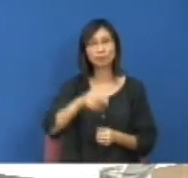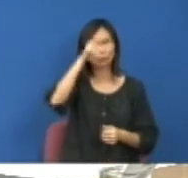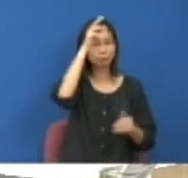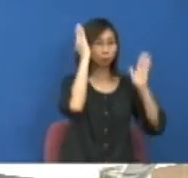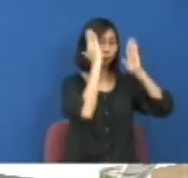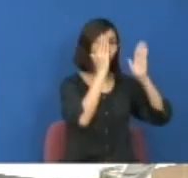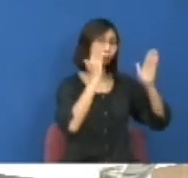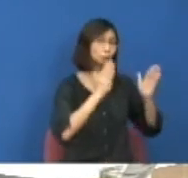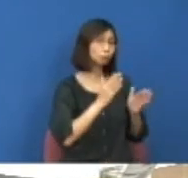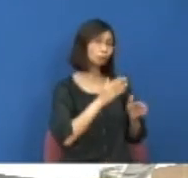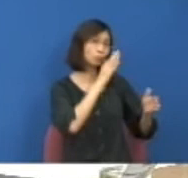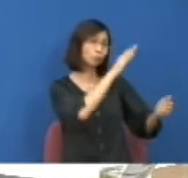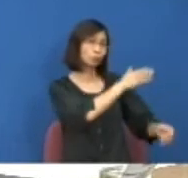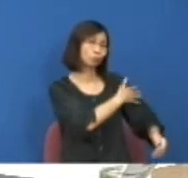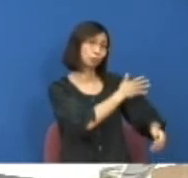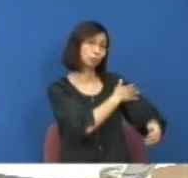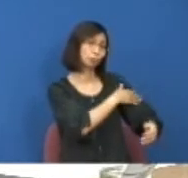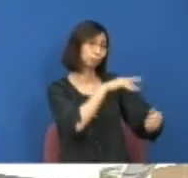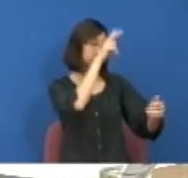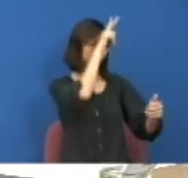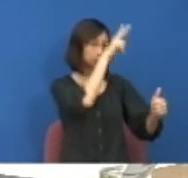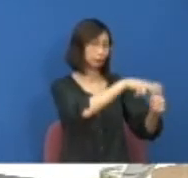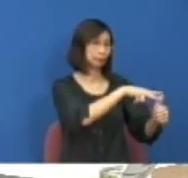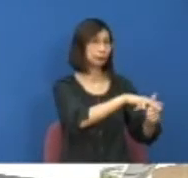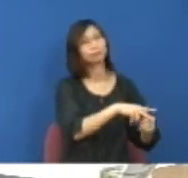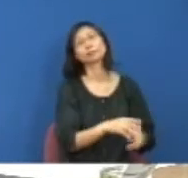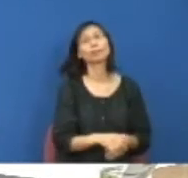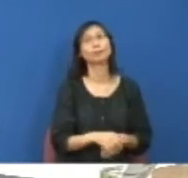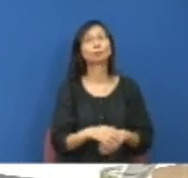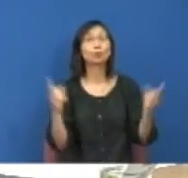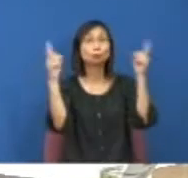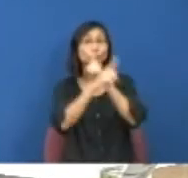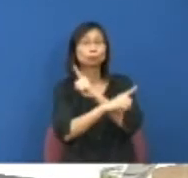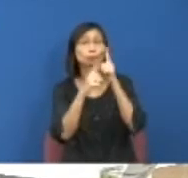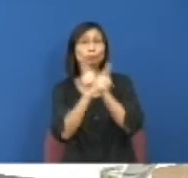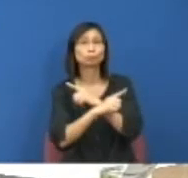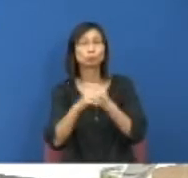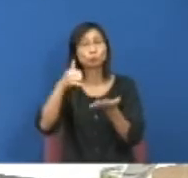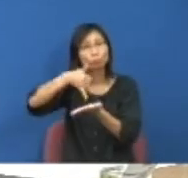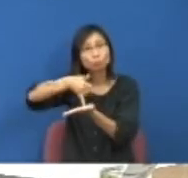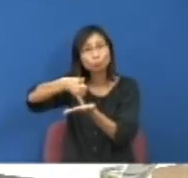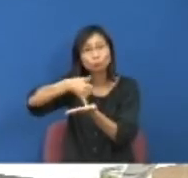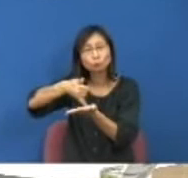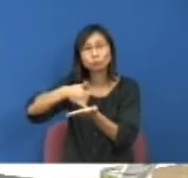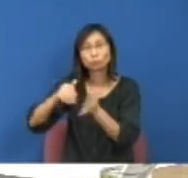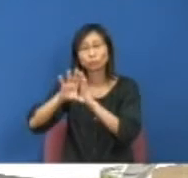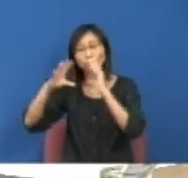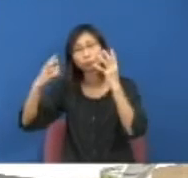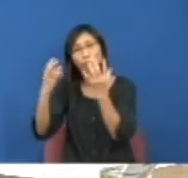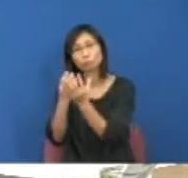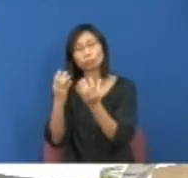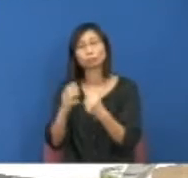的社群和勞工階級，所以他很容易是在 憲制以外的平台做嘢，但係唔係一定係